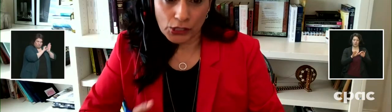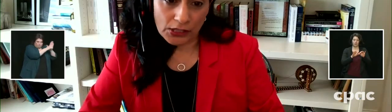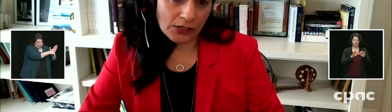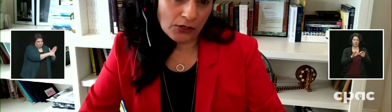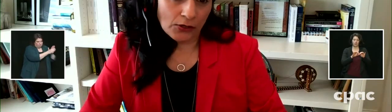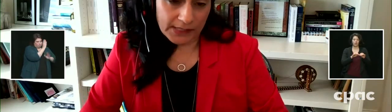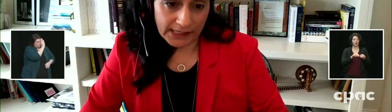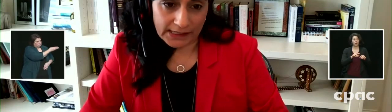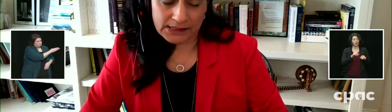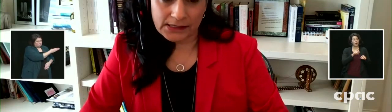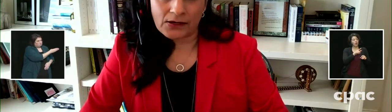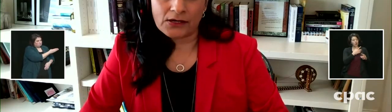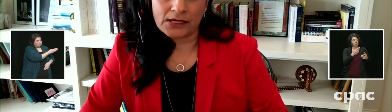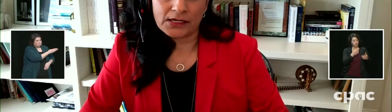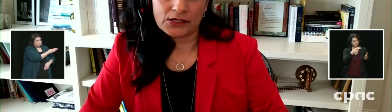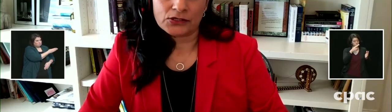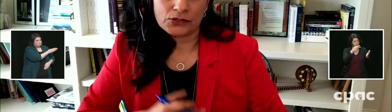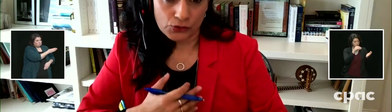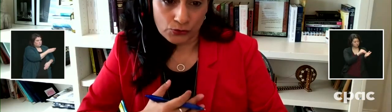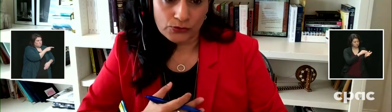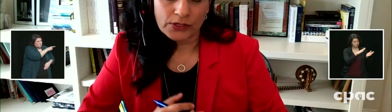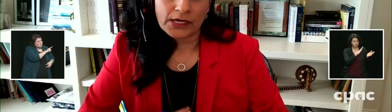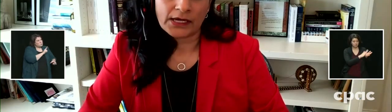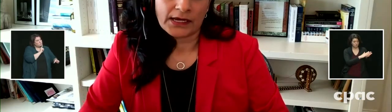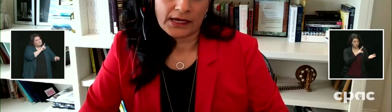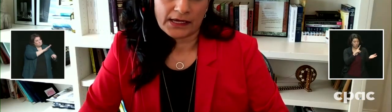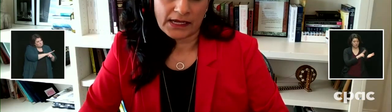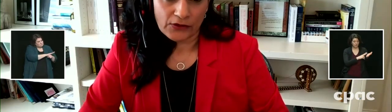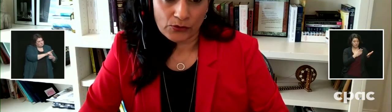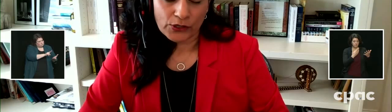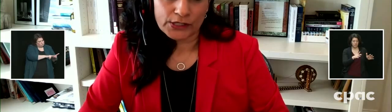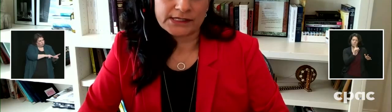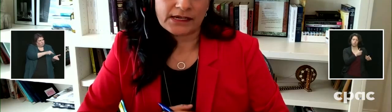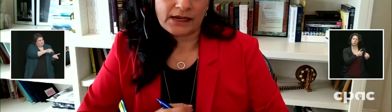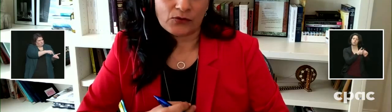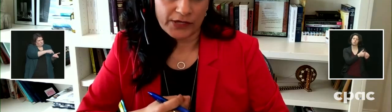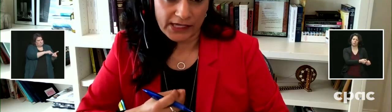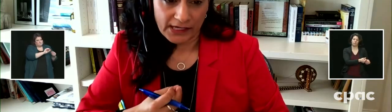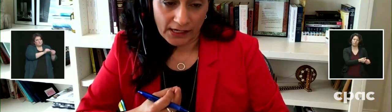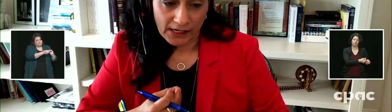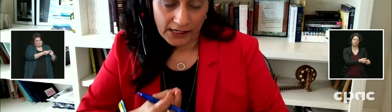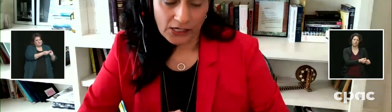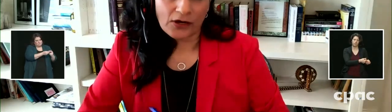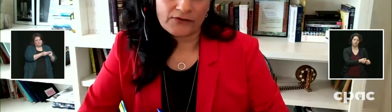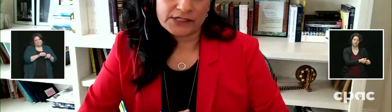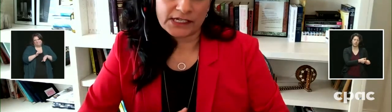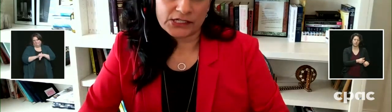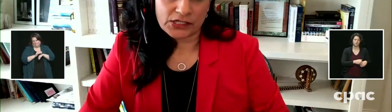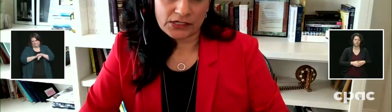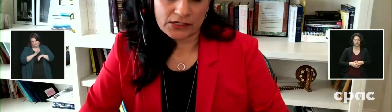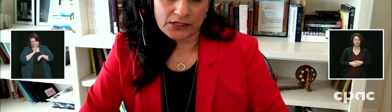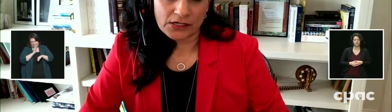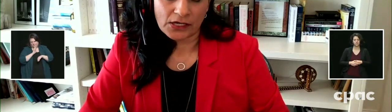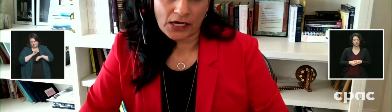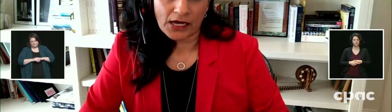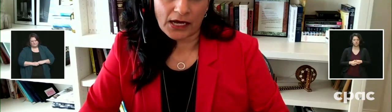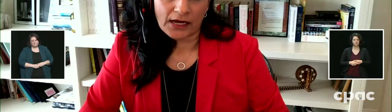rencontrent leurs obligations de nous. In other words, we, in our